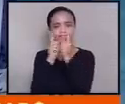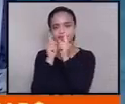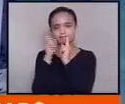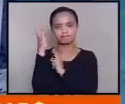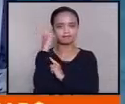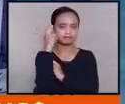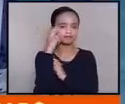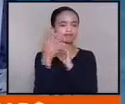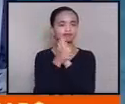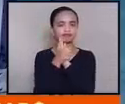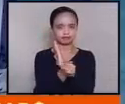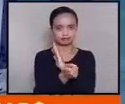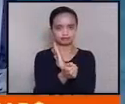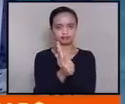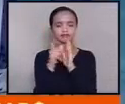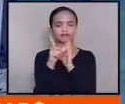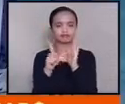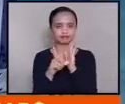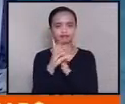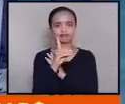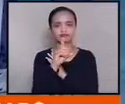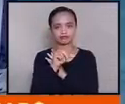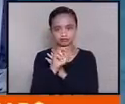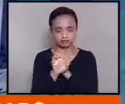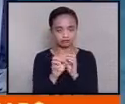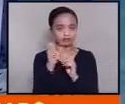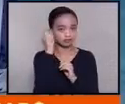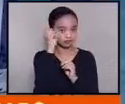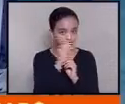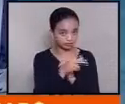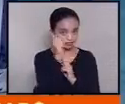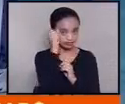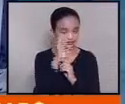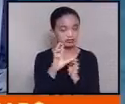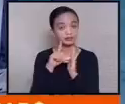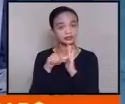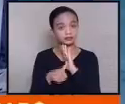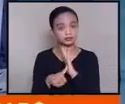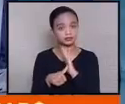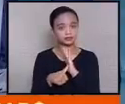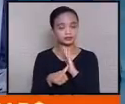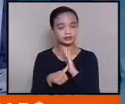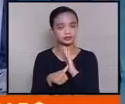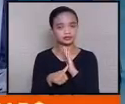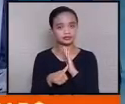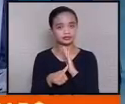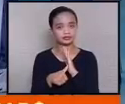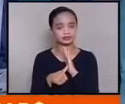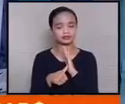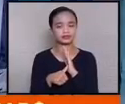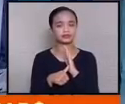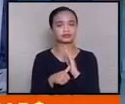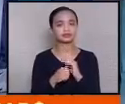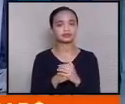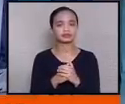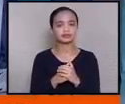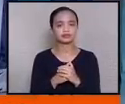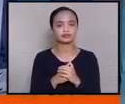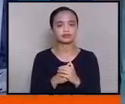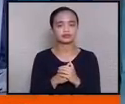ang eksperto sa legislative siya. Okay, sir? Pero mamaya, sir, dyan sa